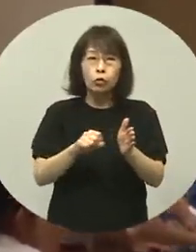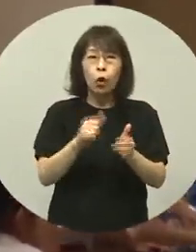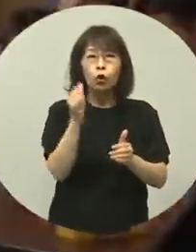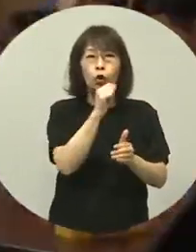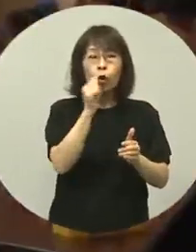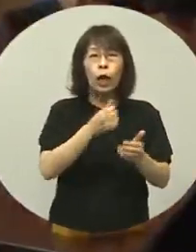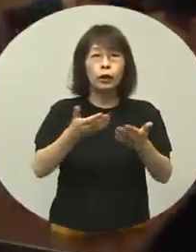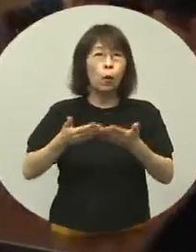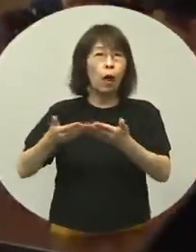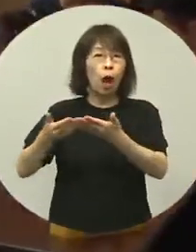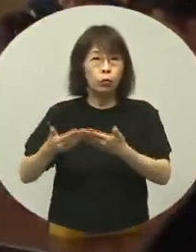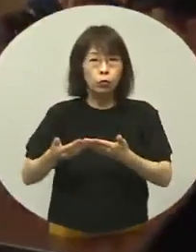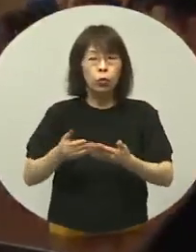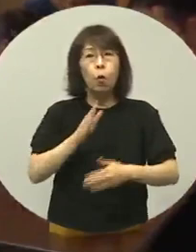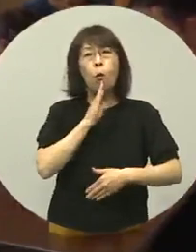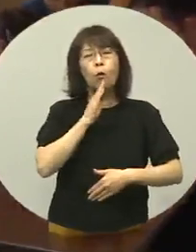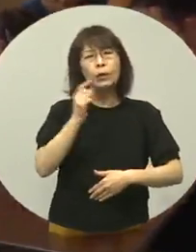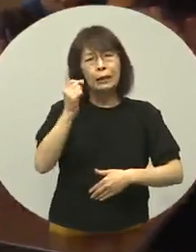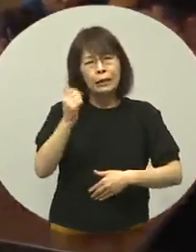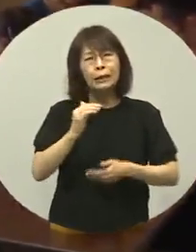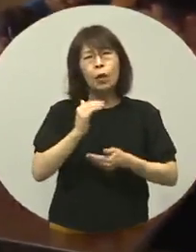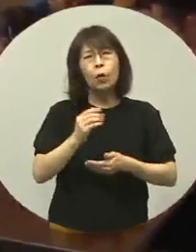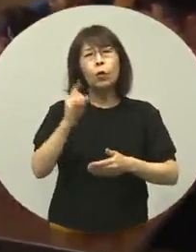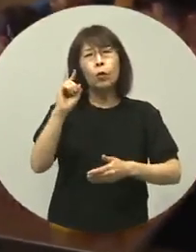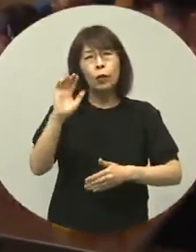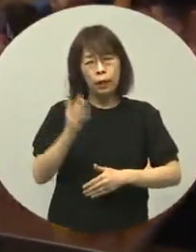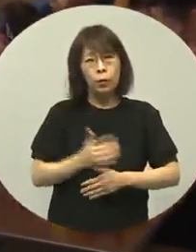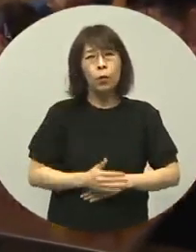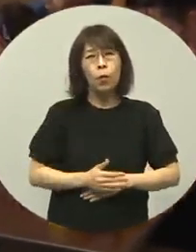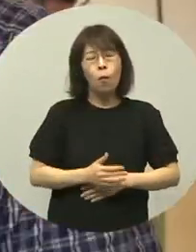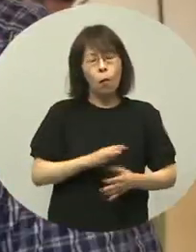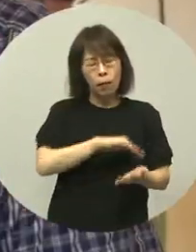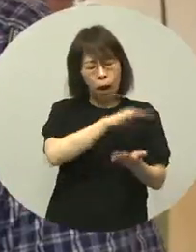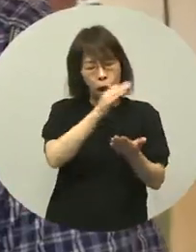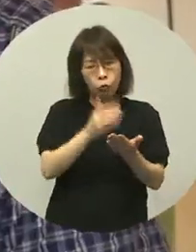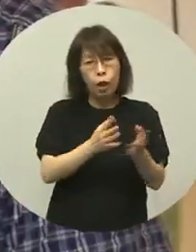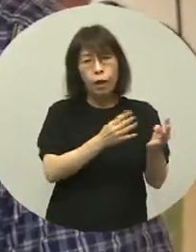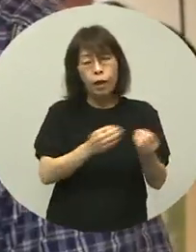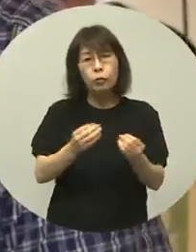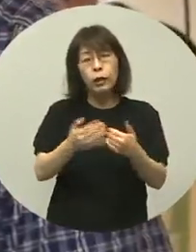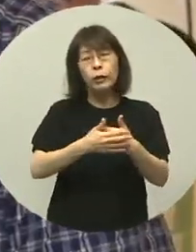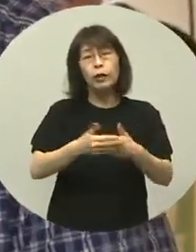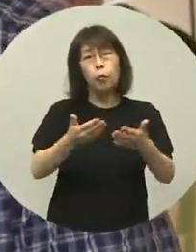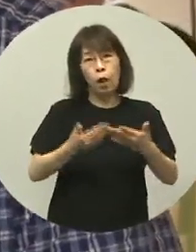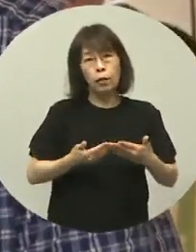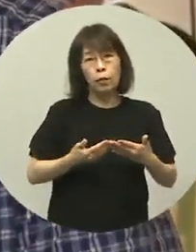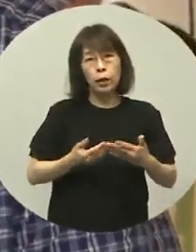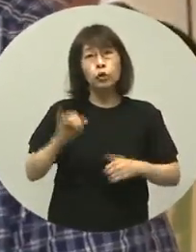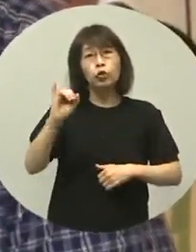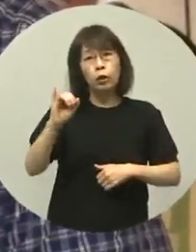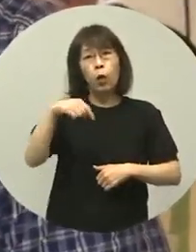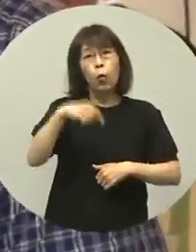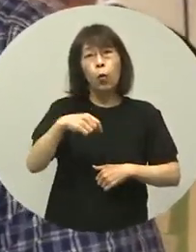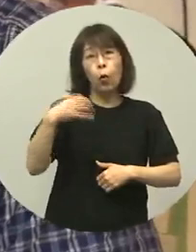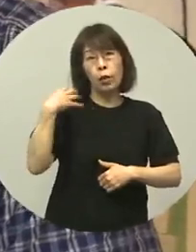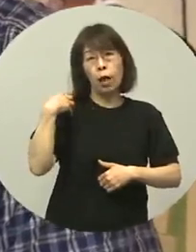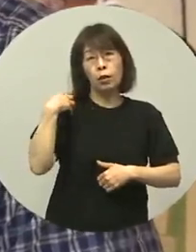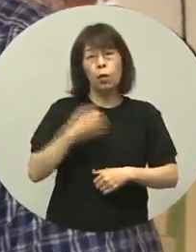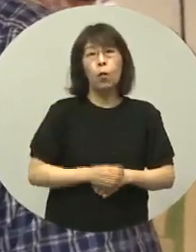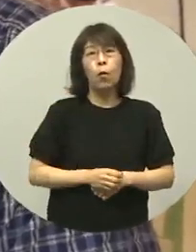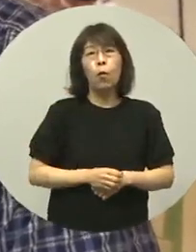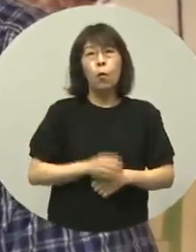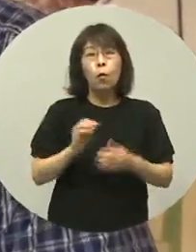り、本当に小さなことですけどたくさん助けていただいています。 樋口さんこちらについてもらってますので、樋口さんそういった面から